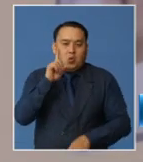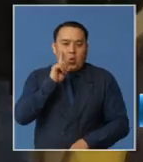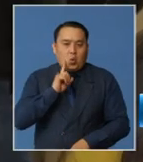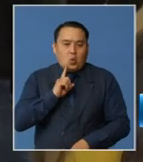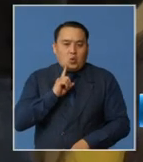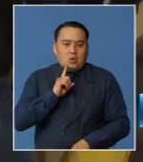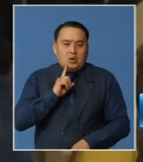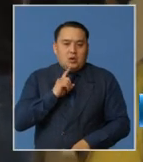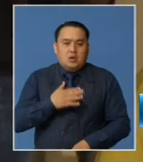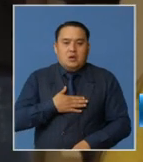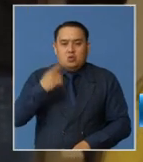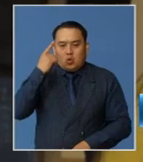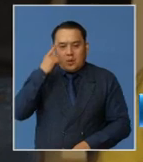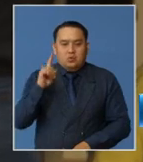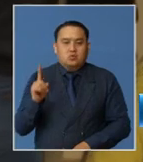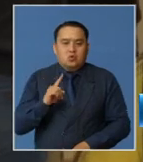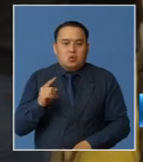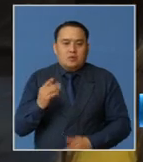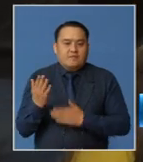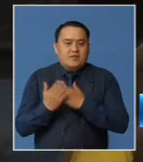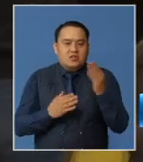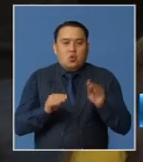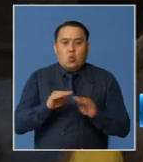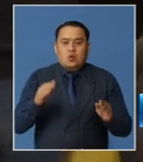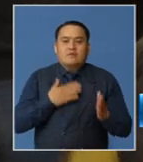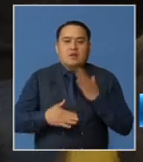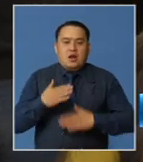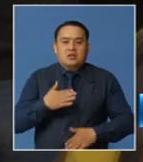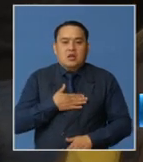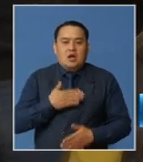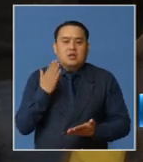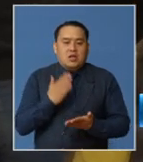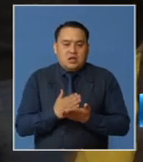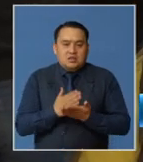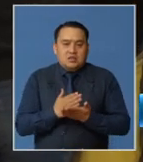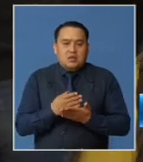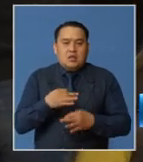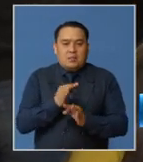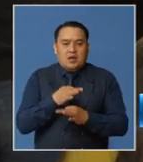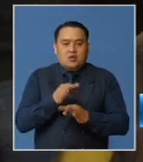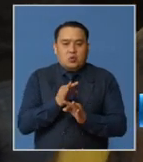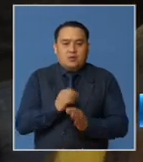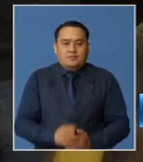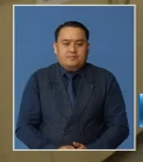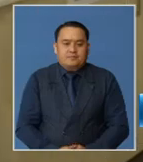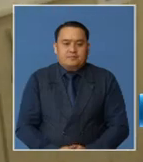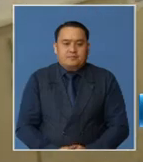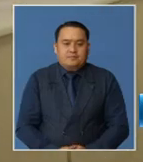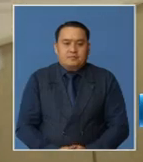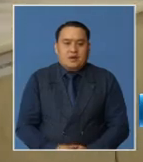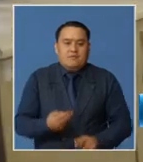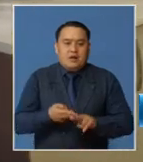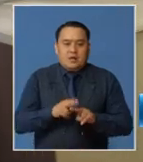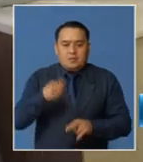Это считаю, что на высшем уровне. Очень рада, что в наше время есть такие лаборатории. Уже в